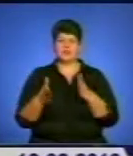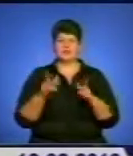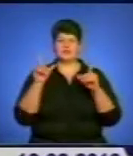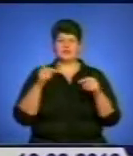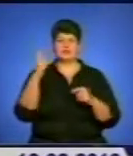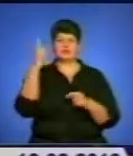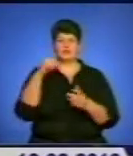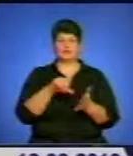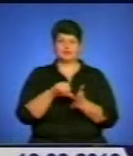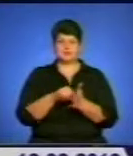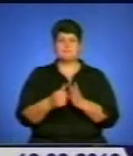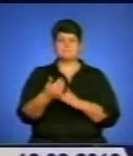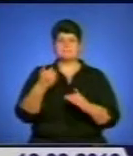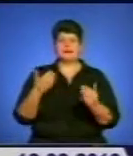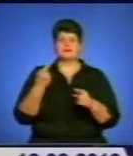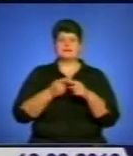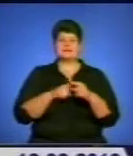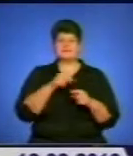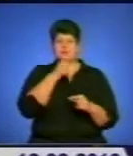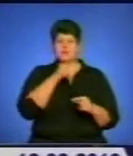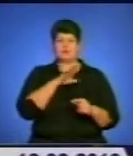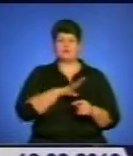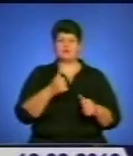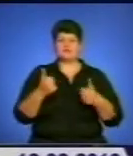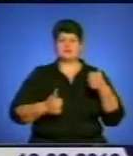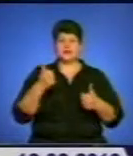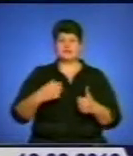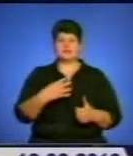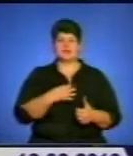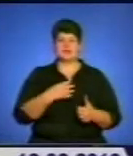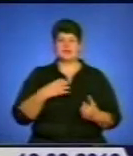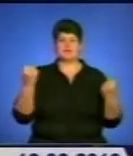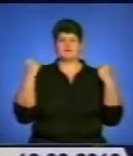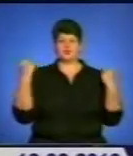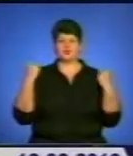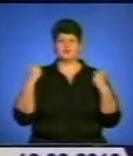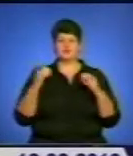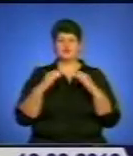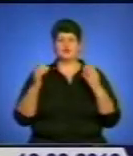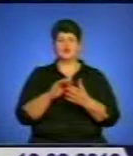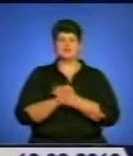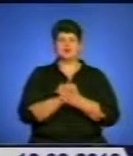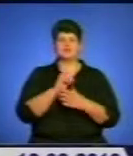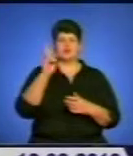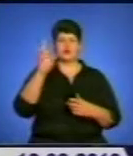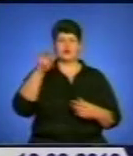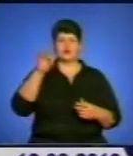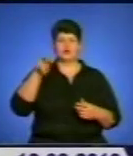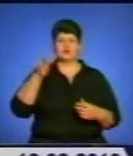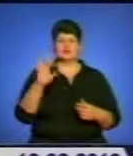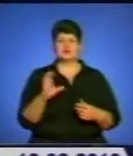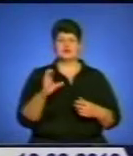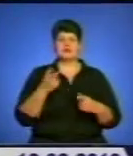учасників. Напередодні важливих випробувань відбулися змагання за медалі фізкультурно-спортивного товариства «Колос», а також